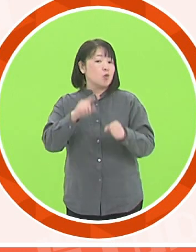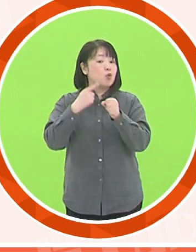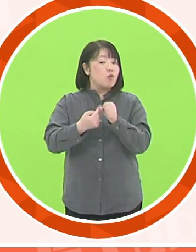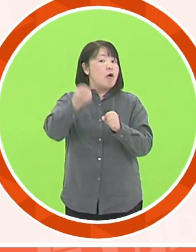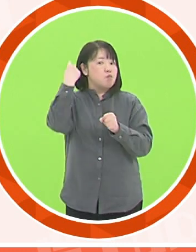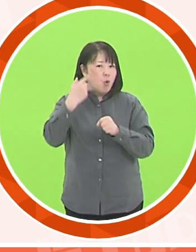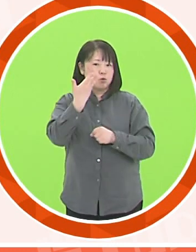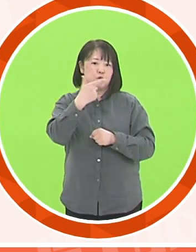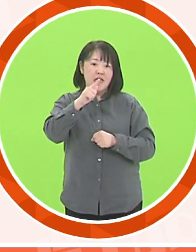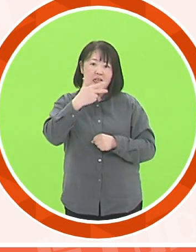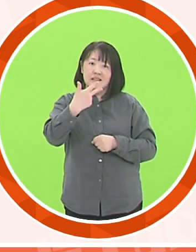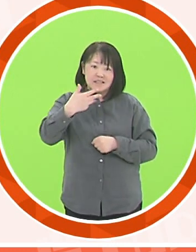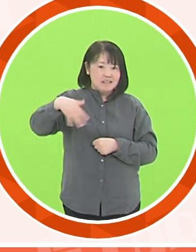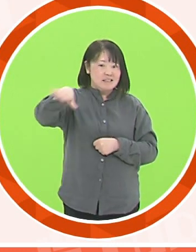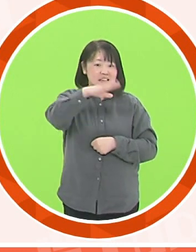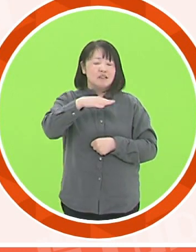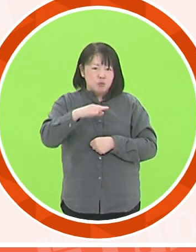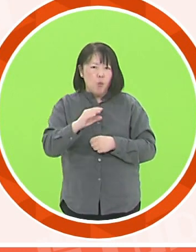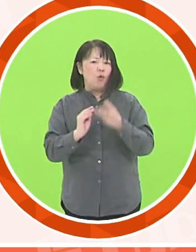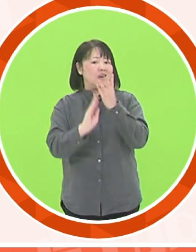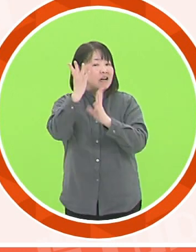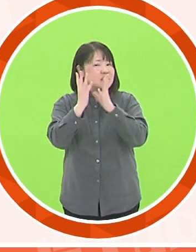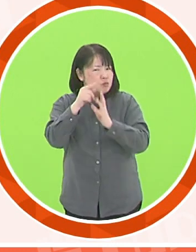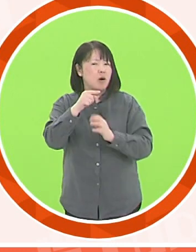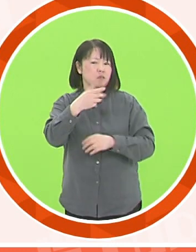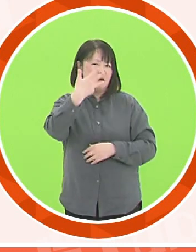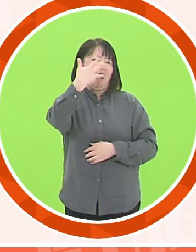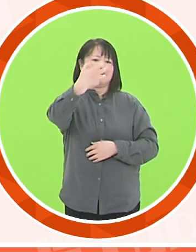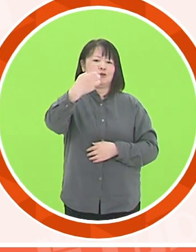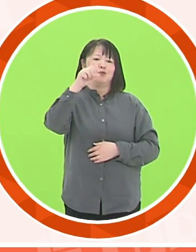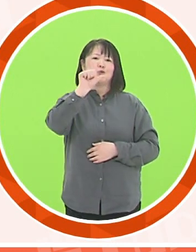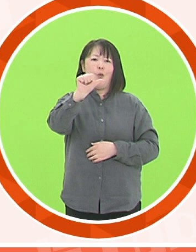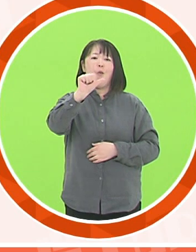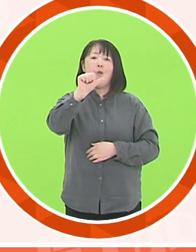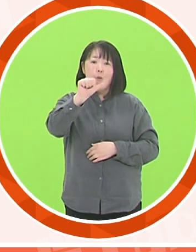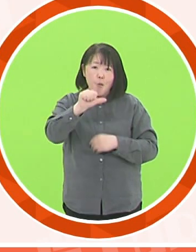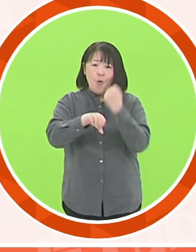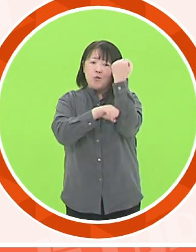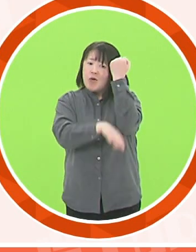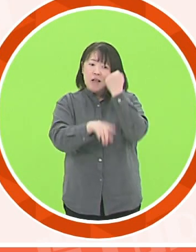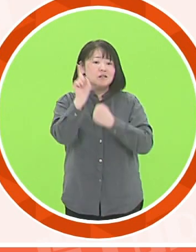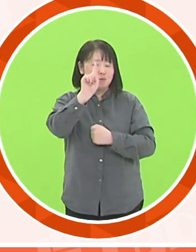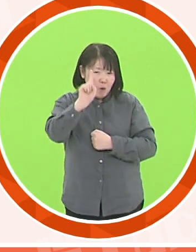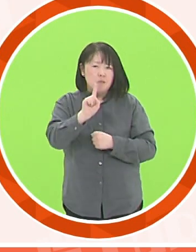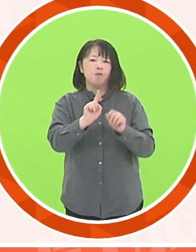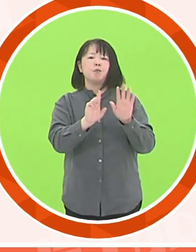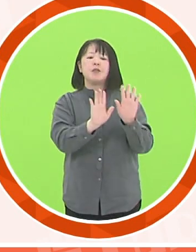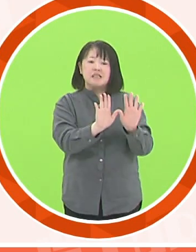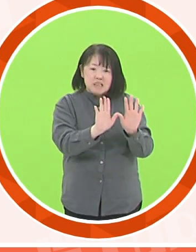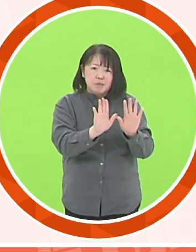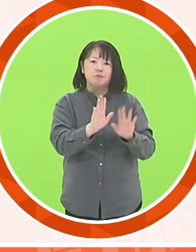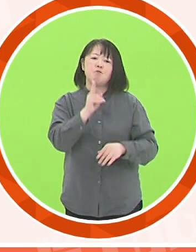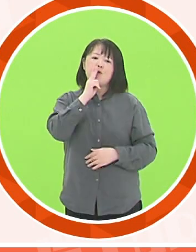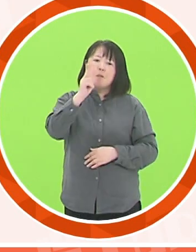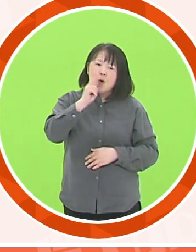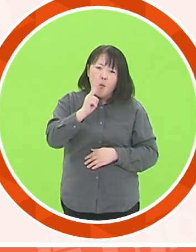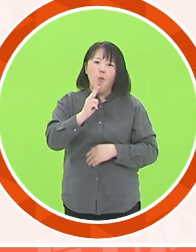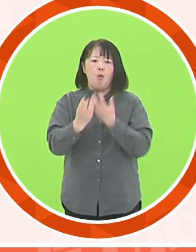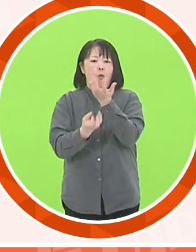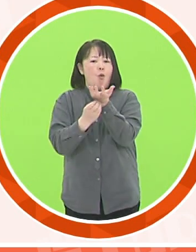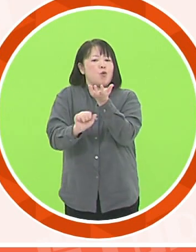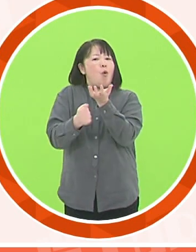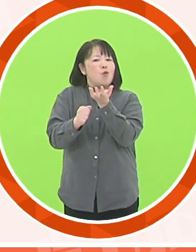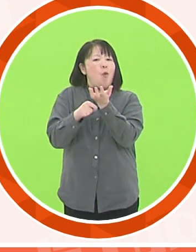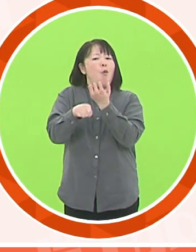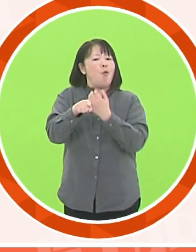去年の呉市の火災発生件数は85件で、出火原因を見てみると焚き火、タバコ、コンロの